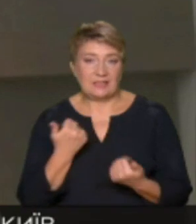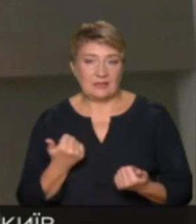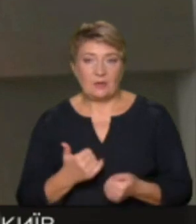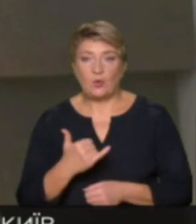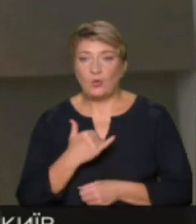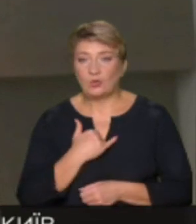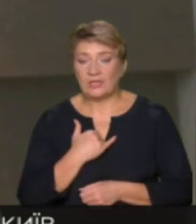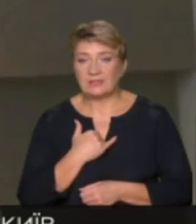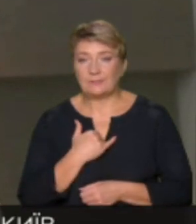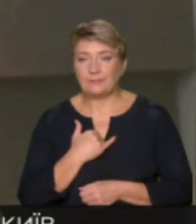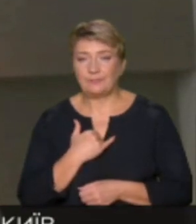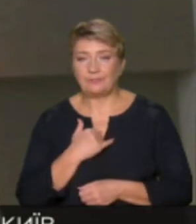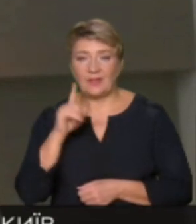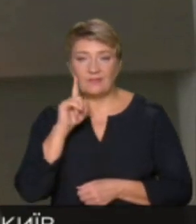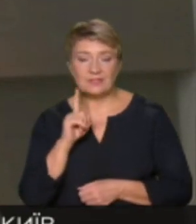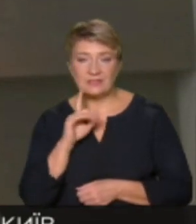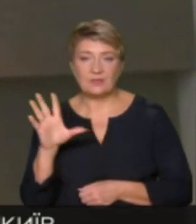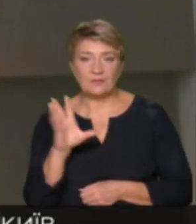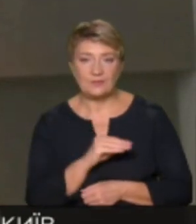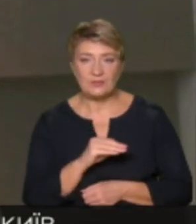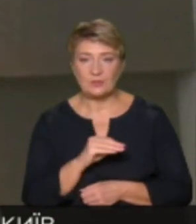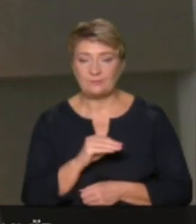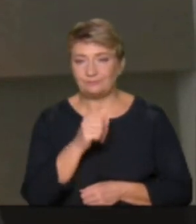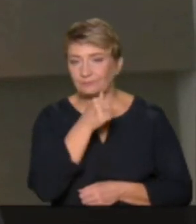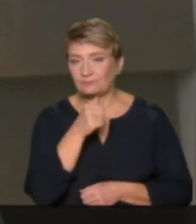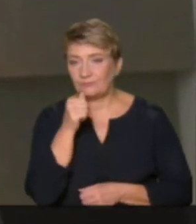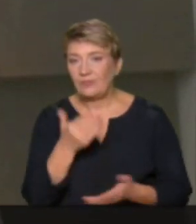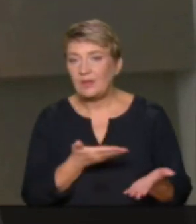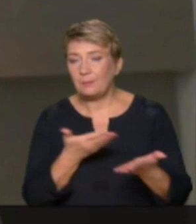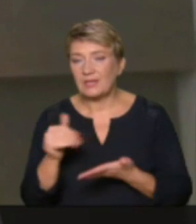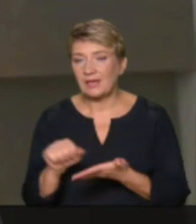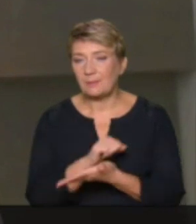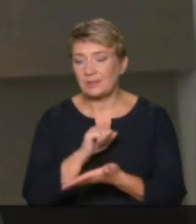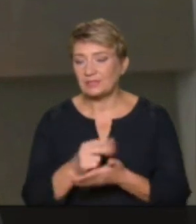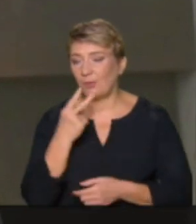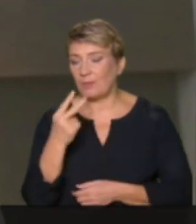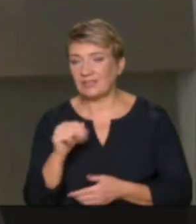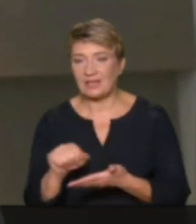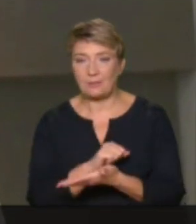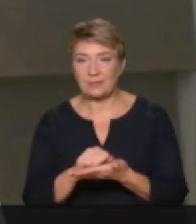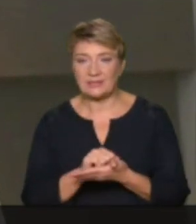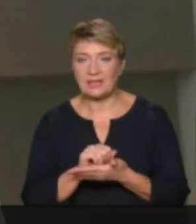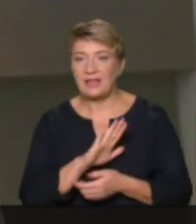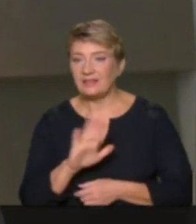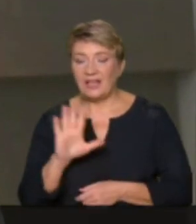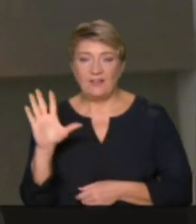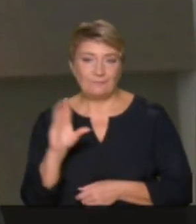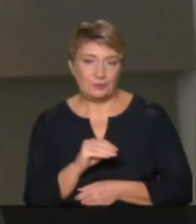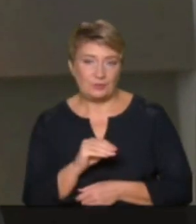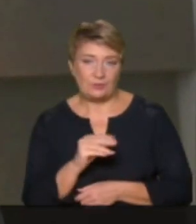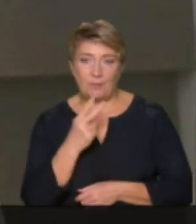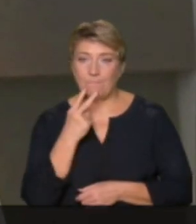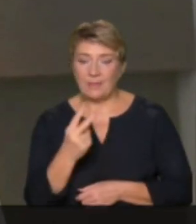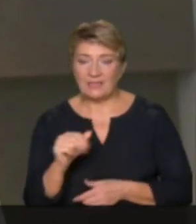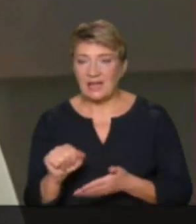нас мы все это держим в себе. То есть пригласили прессу, показали прессу, но далеко не все. Показали